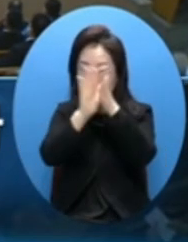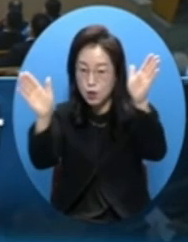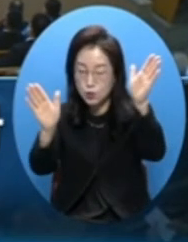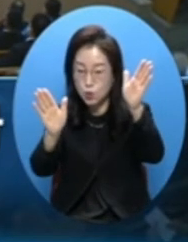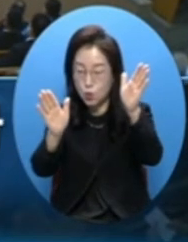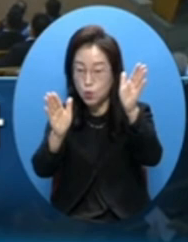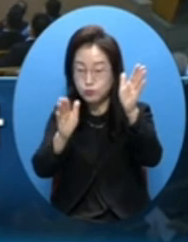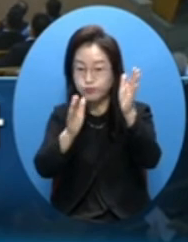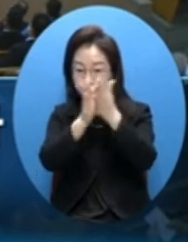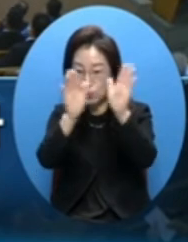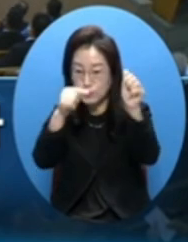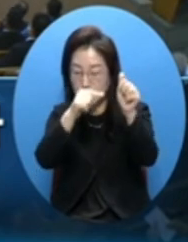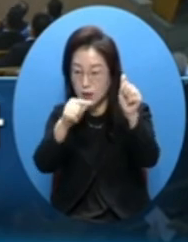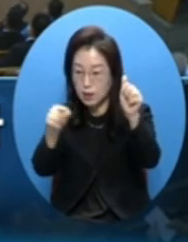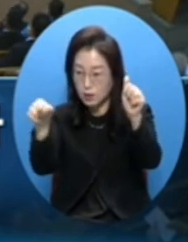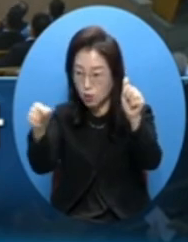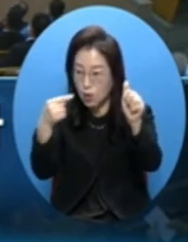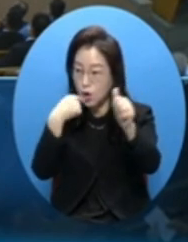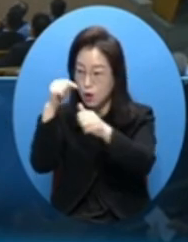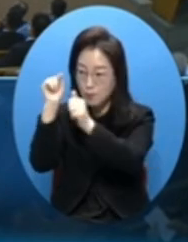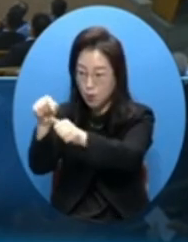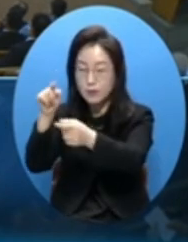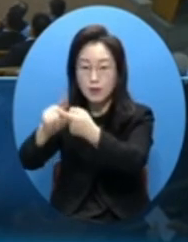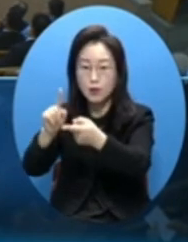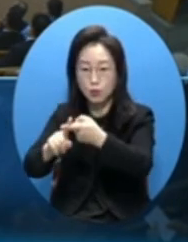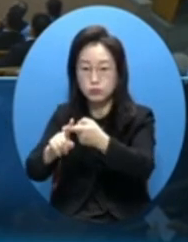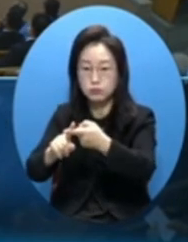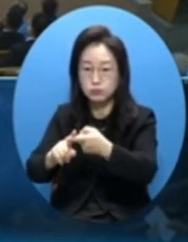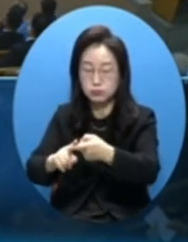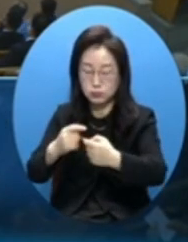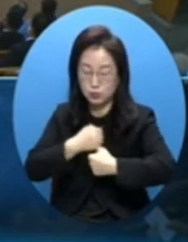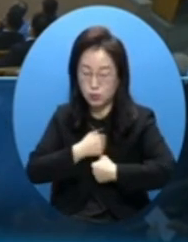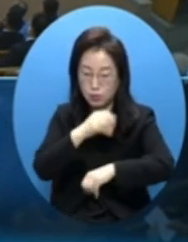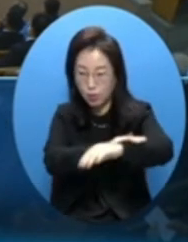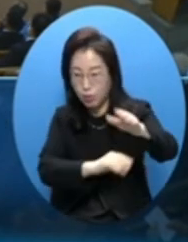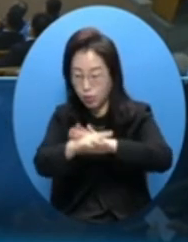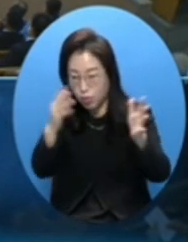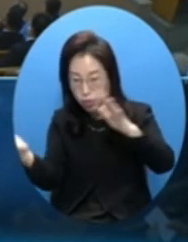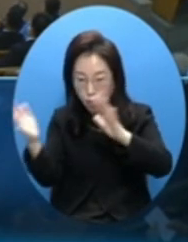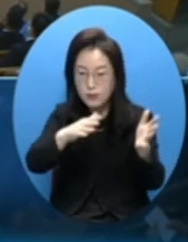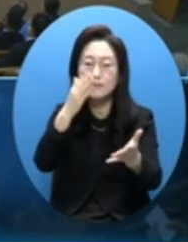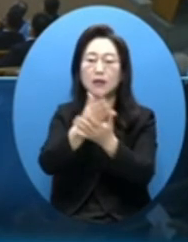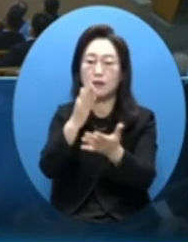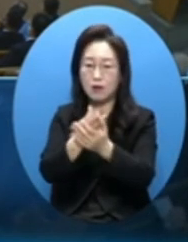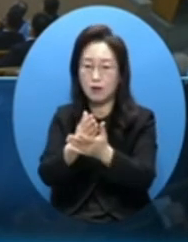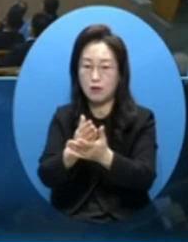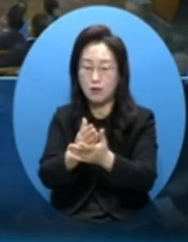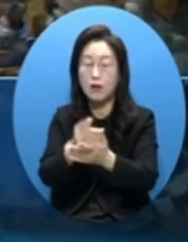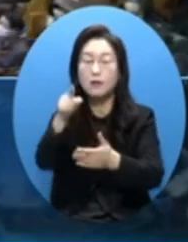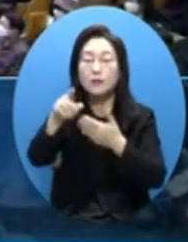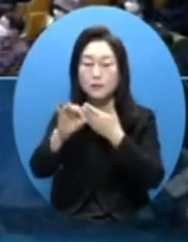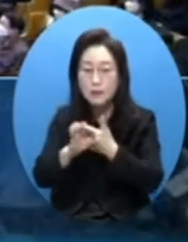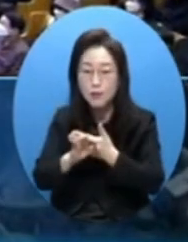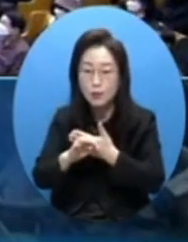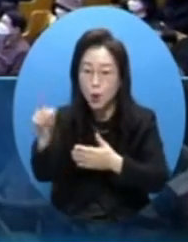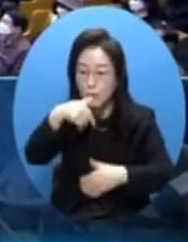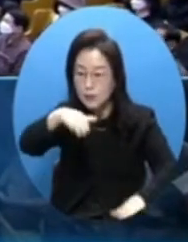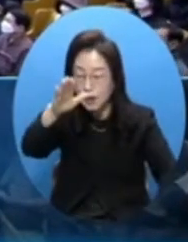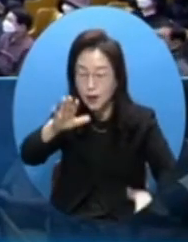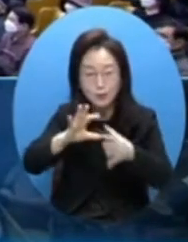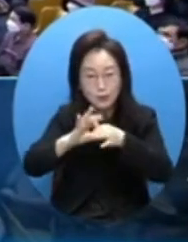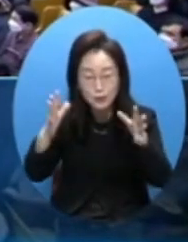명령한 그 율법을 다 지켜 행하고 우러나 자러나 치우치지 말라. 그리하면 어디로